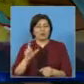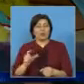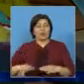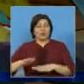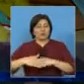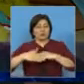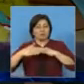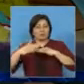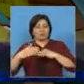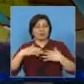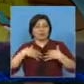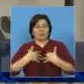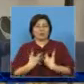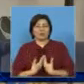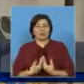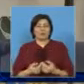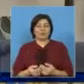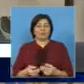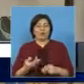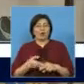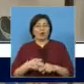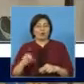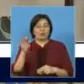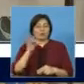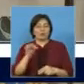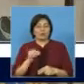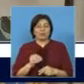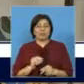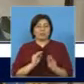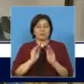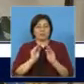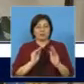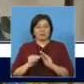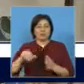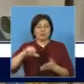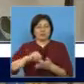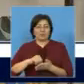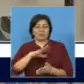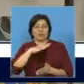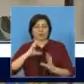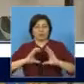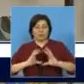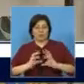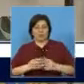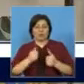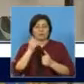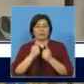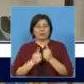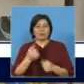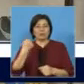от неминуемой гибели. Очень познавательный спектакль, который участвовал на многих международных фестивалях и